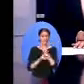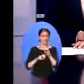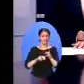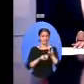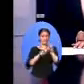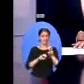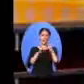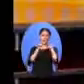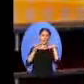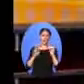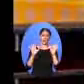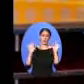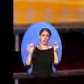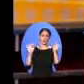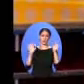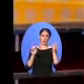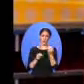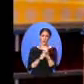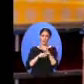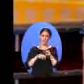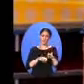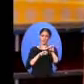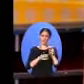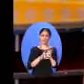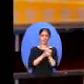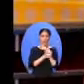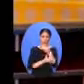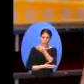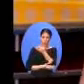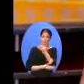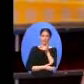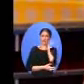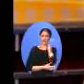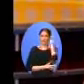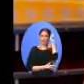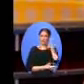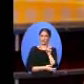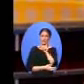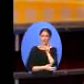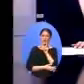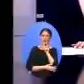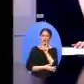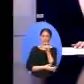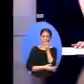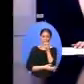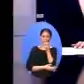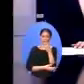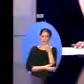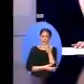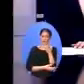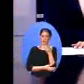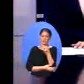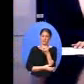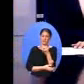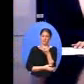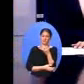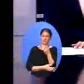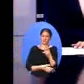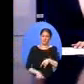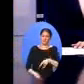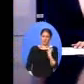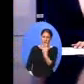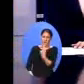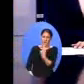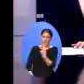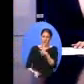בשביל החיים. שלום רב. שלום, ערב טוב. אז את בעצם הגעת לנושא הזה כי את חווית מקרה באמת כואב, טרגי